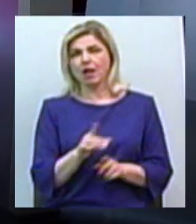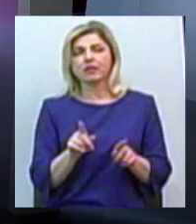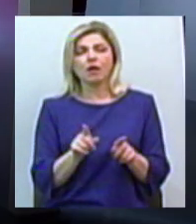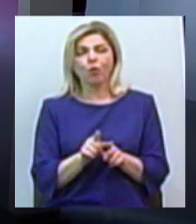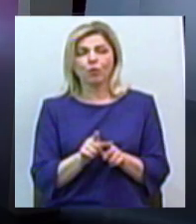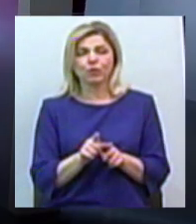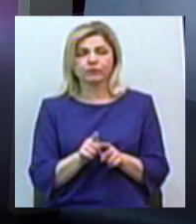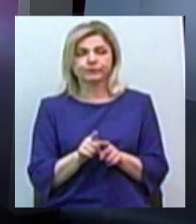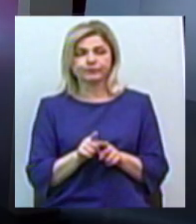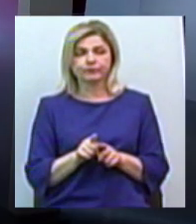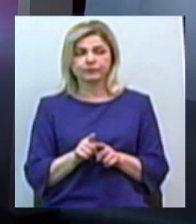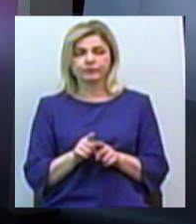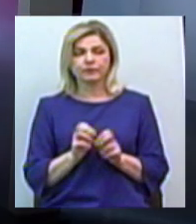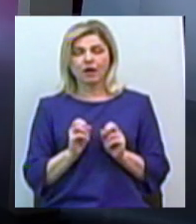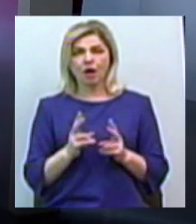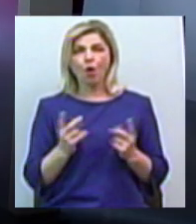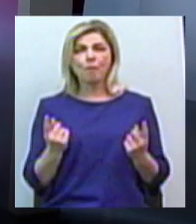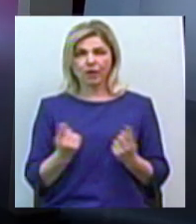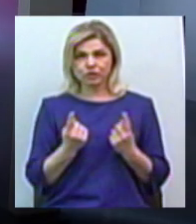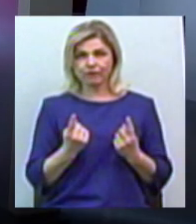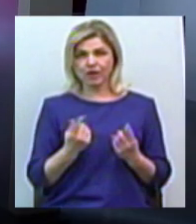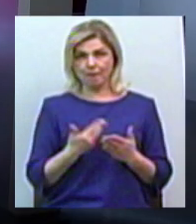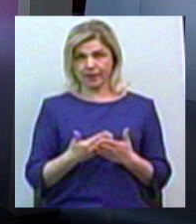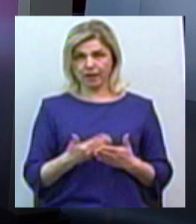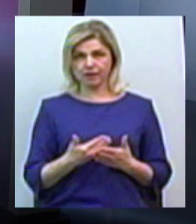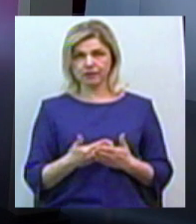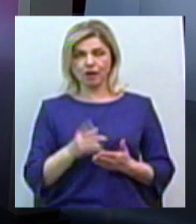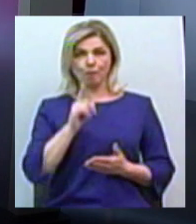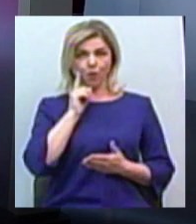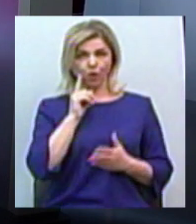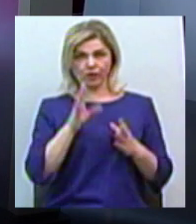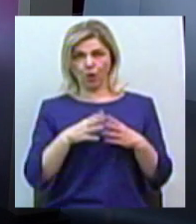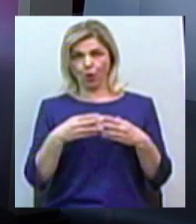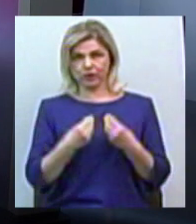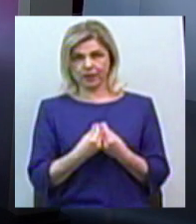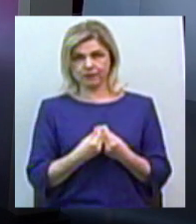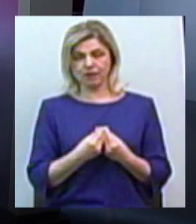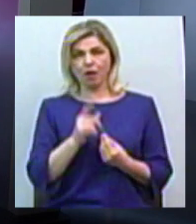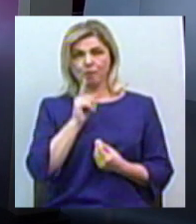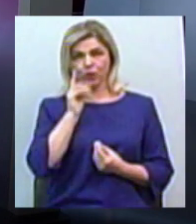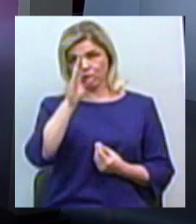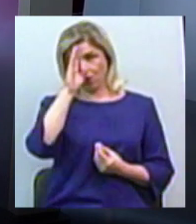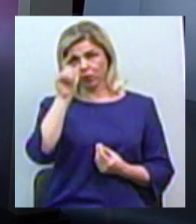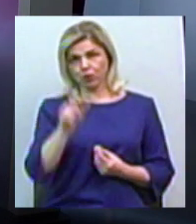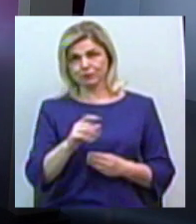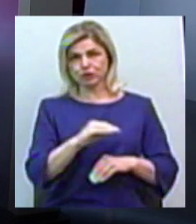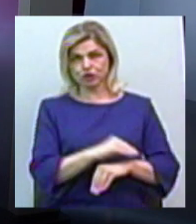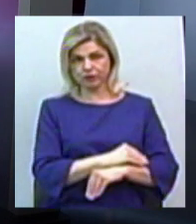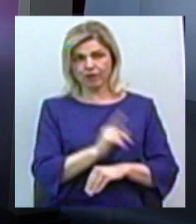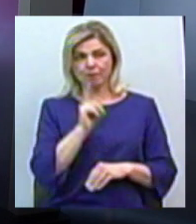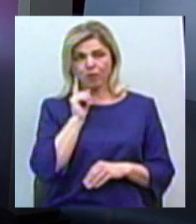знаєте, ну якомусь банальному побутовому прикладі. Молода родина, молодий хлопець, жінка